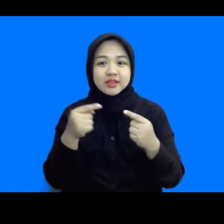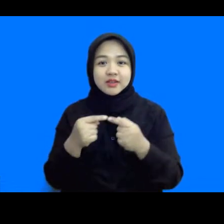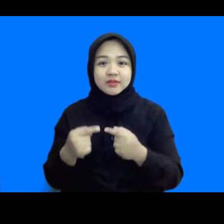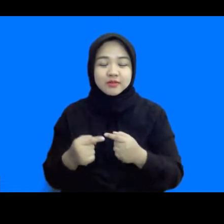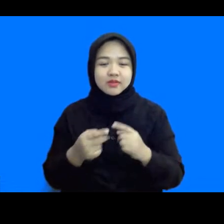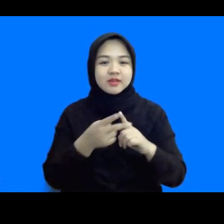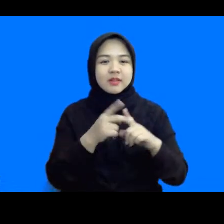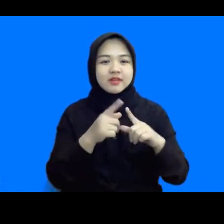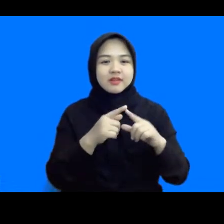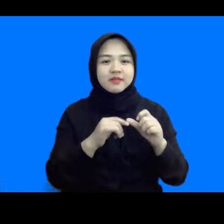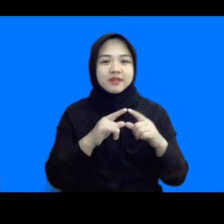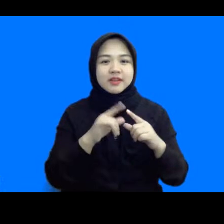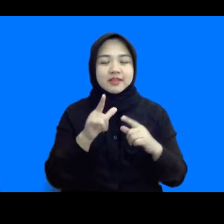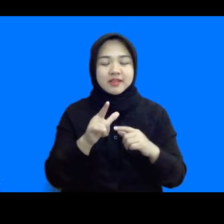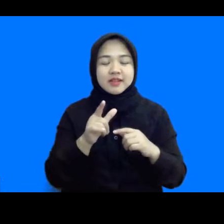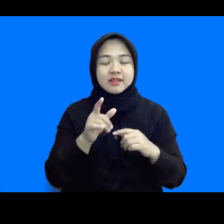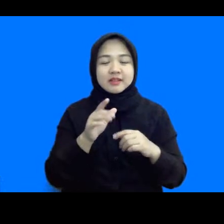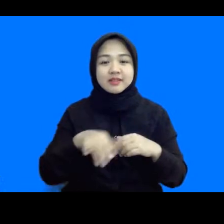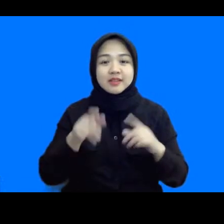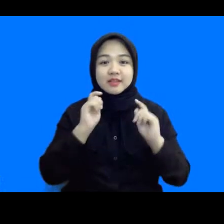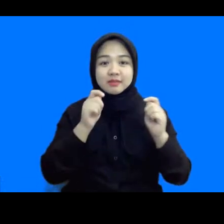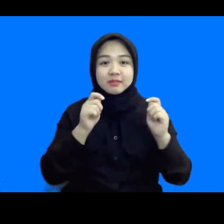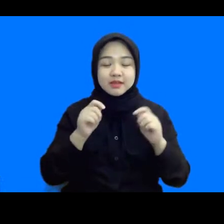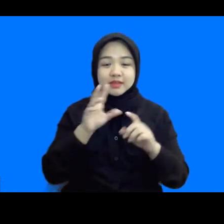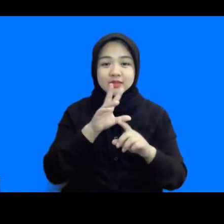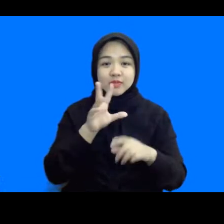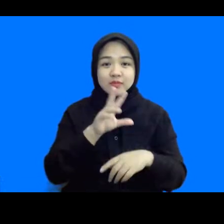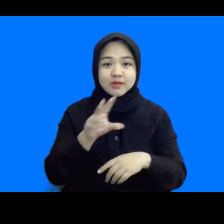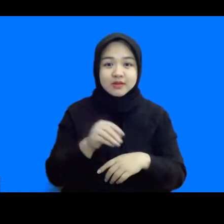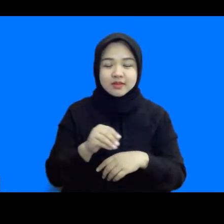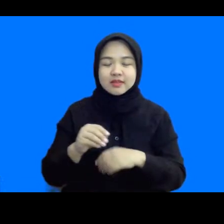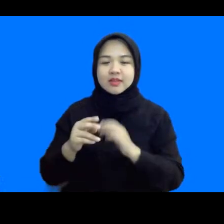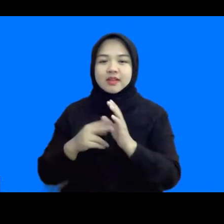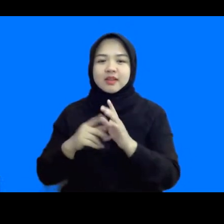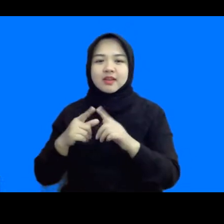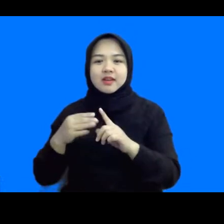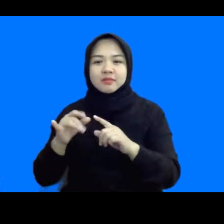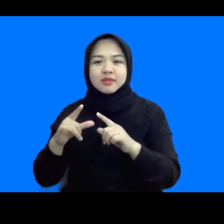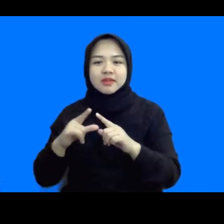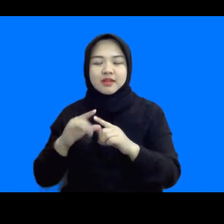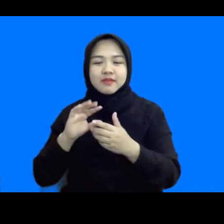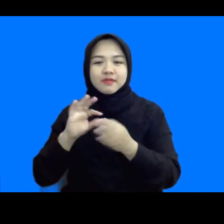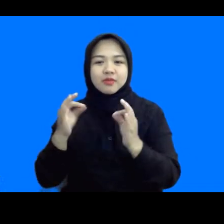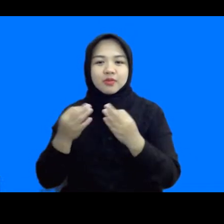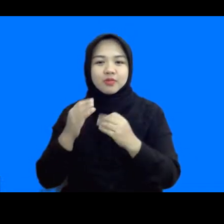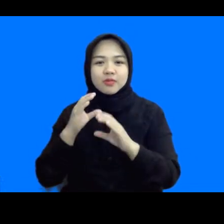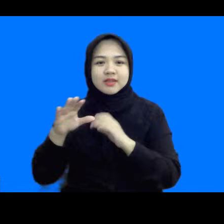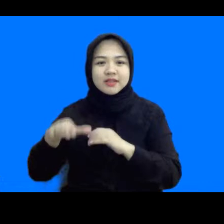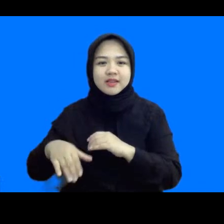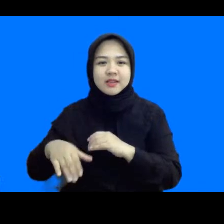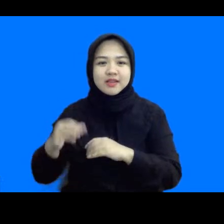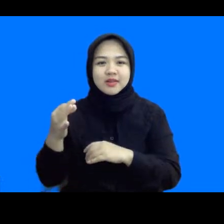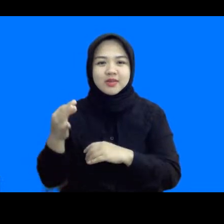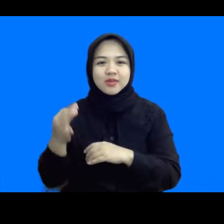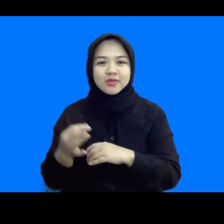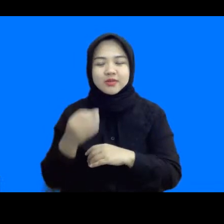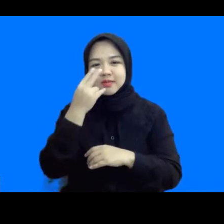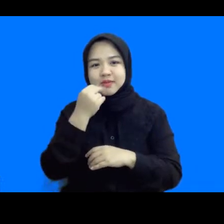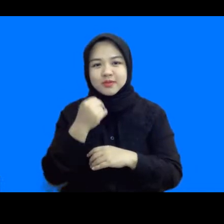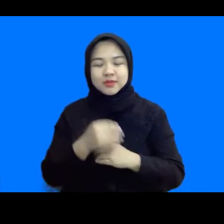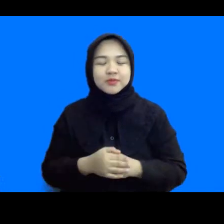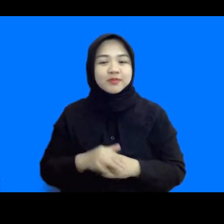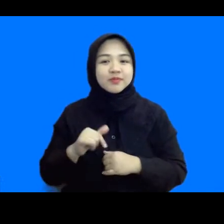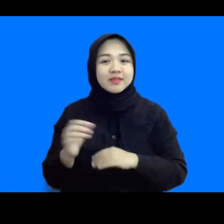Child Campaigner Jawa Barat, Nabila dari Forum Komunikasi Anak Kota Bandung. Nah, talk show